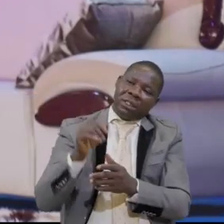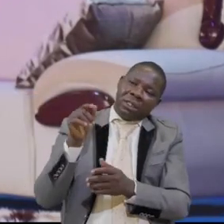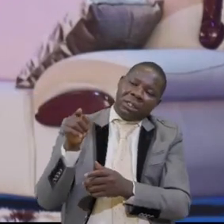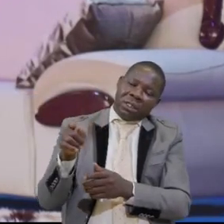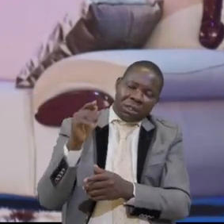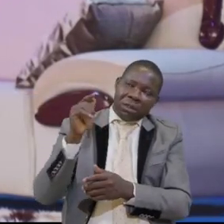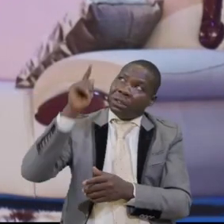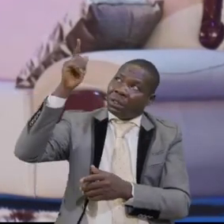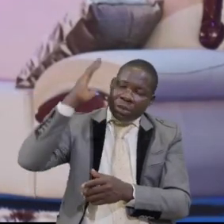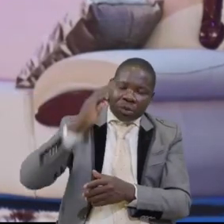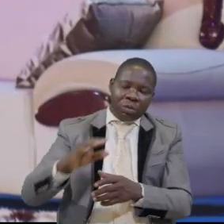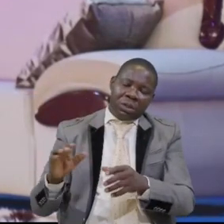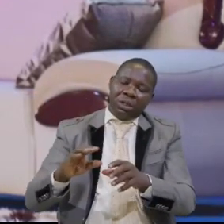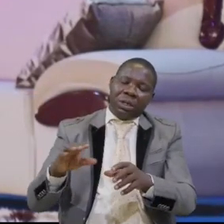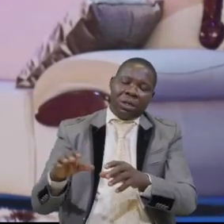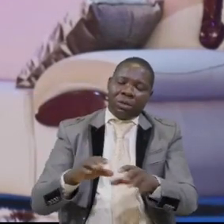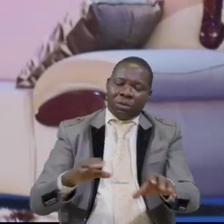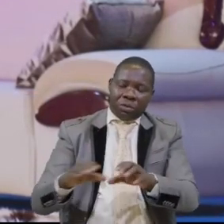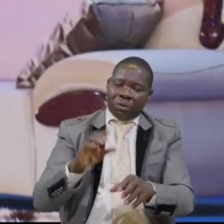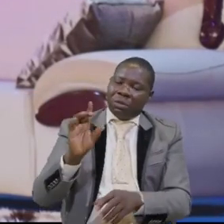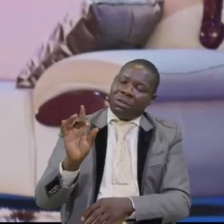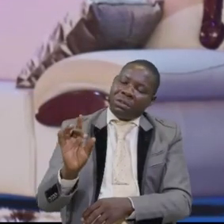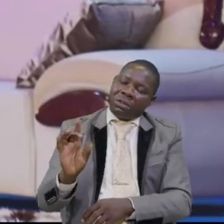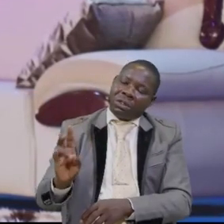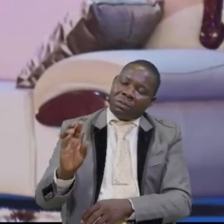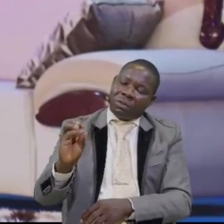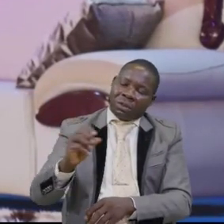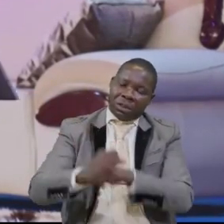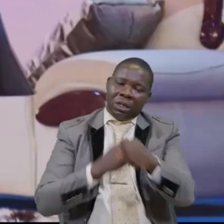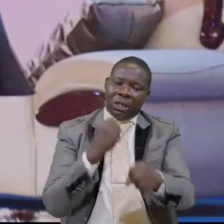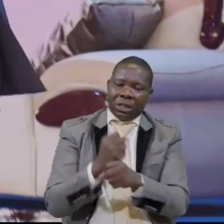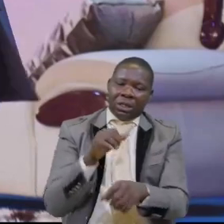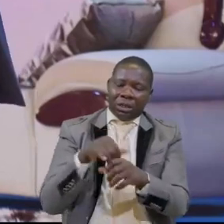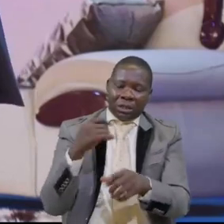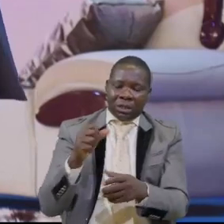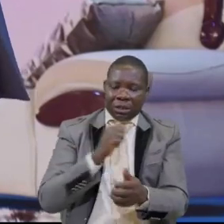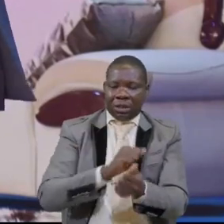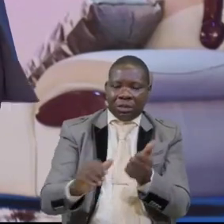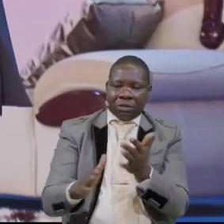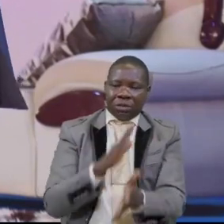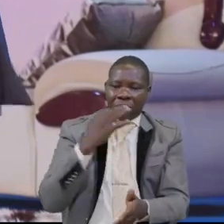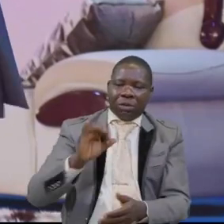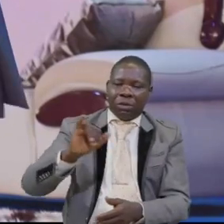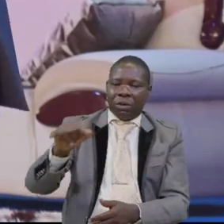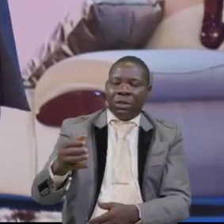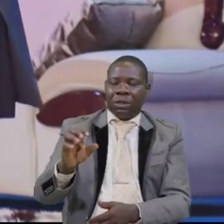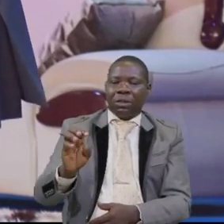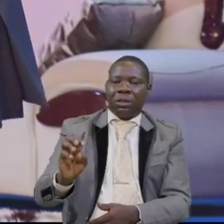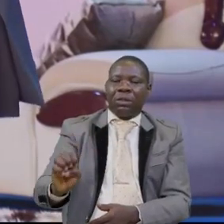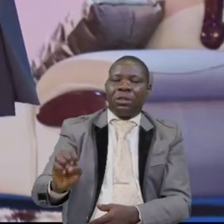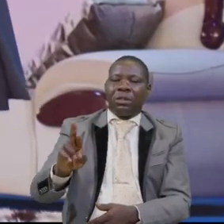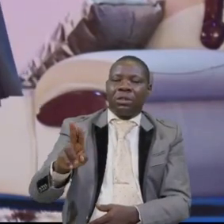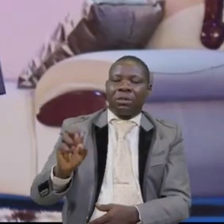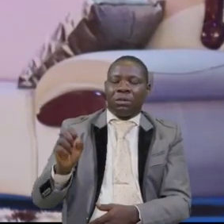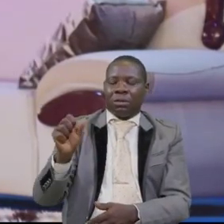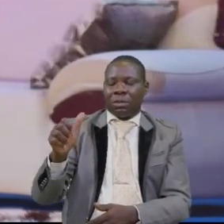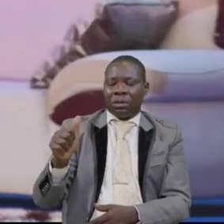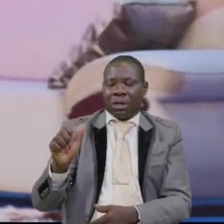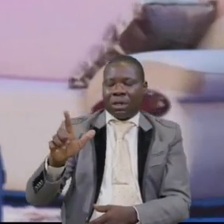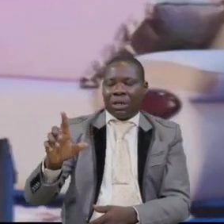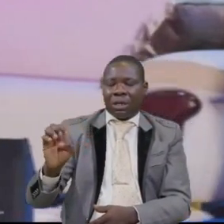qu'il devait s'écouler 70 ans pour les ruines de Jérusalem, d'après le nombre des années. Alors j'ai commencé à prier. Voyons